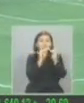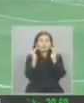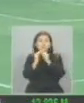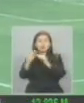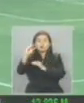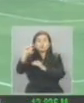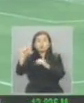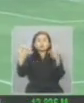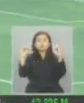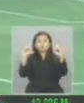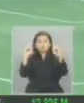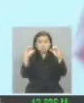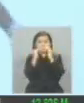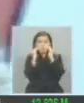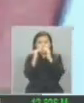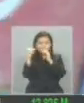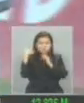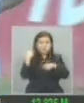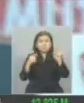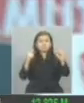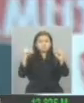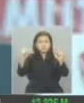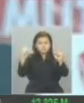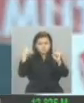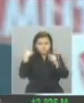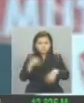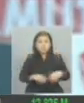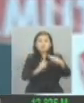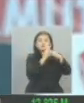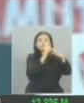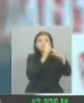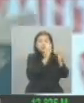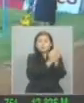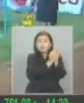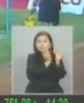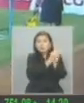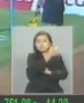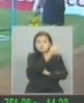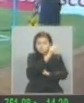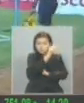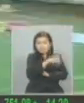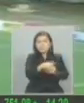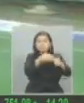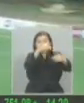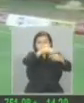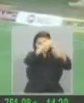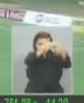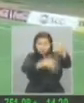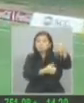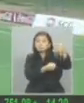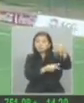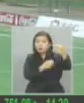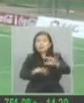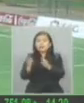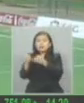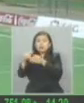ไป 0-0 แบ่งกันไปทีมละ1คะแนนค่ะ SCG สมุทรสงครามมี13แต้มอยู่อันดับที่12นะคะส่วนโอสถสภา